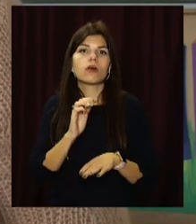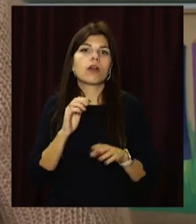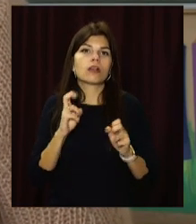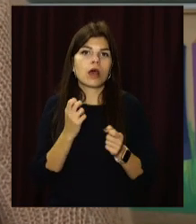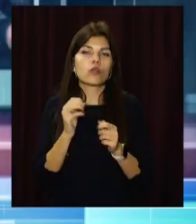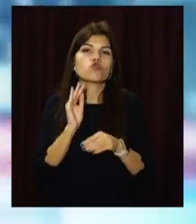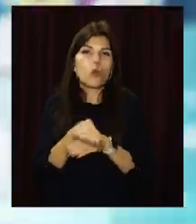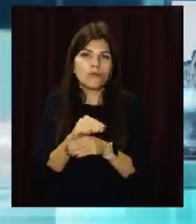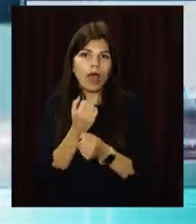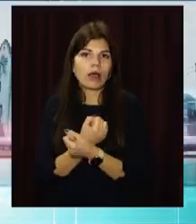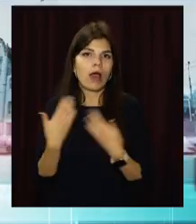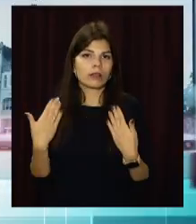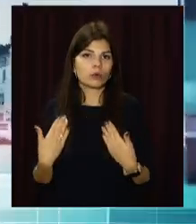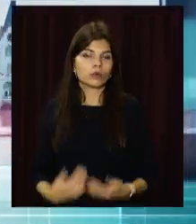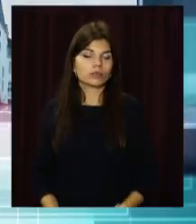канікули.